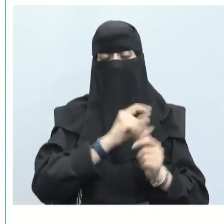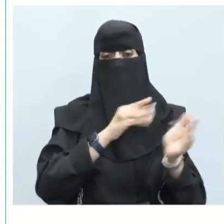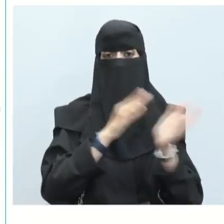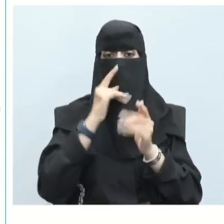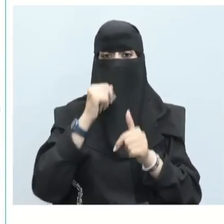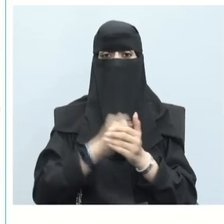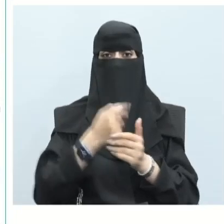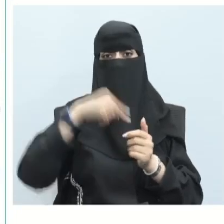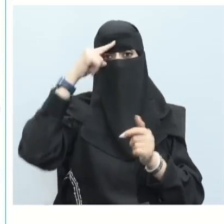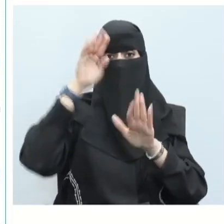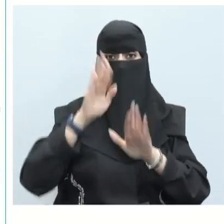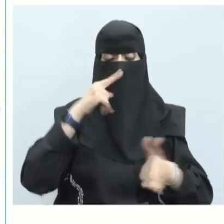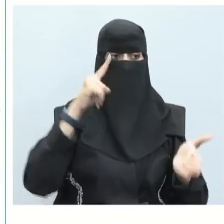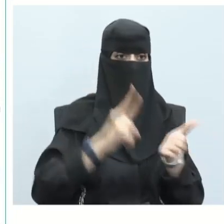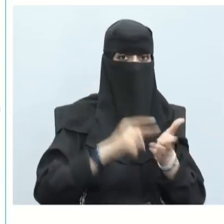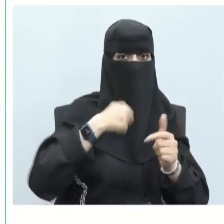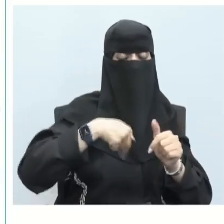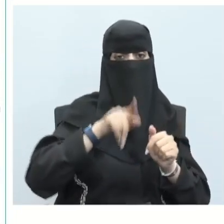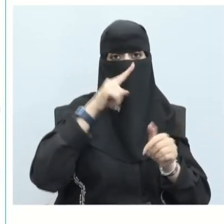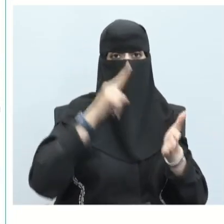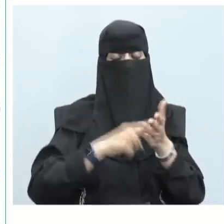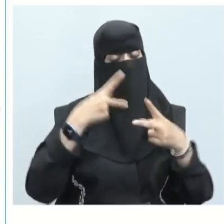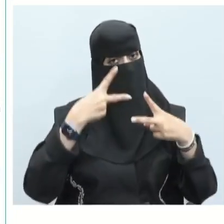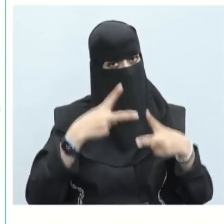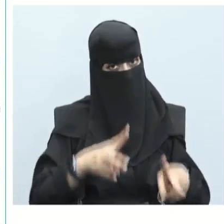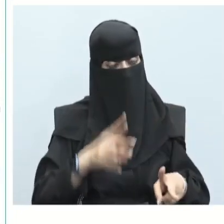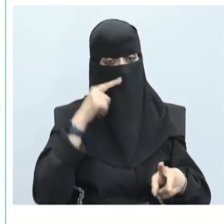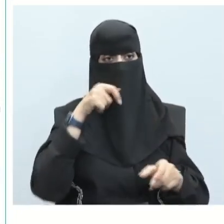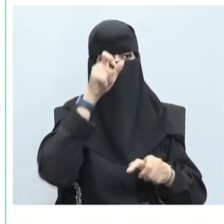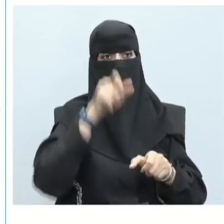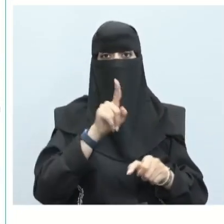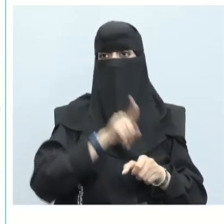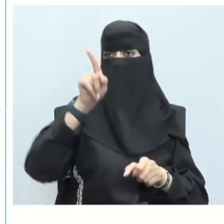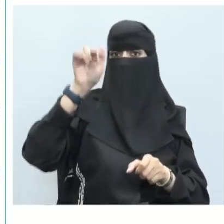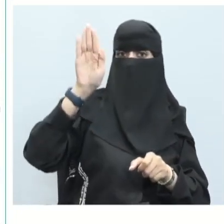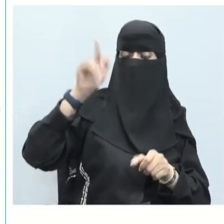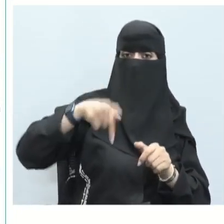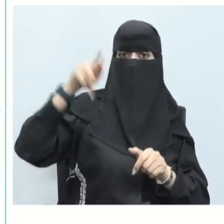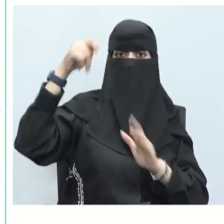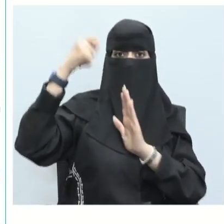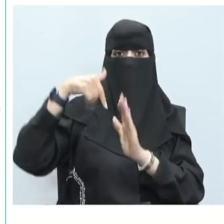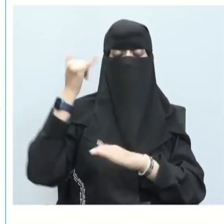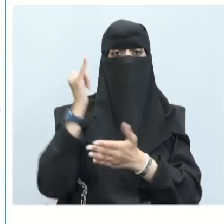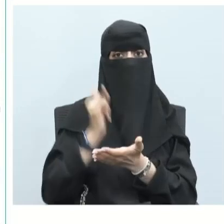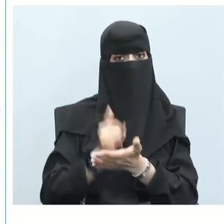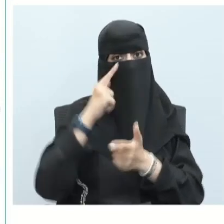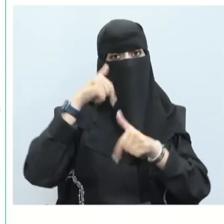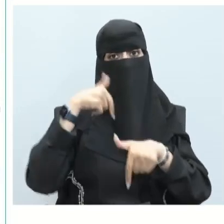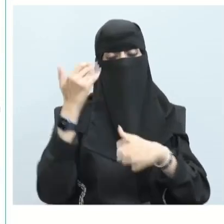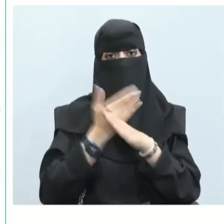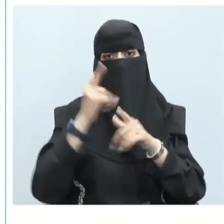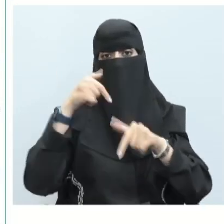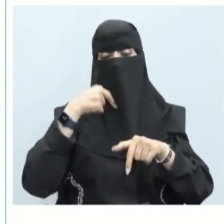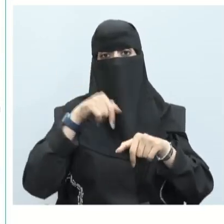توافق على اختيار المرشح سين لعضويه المجلس لانه مصاب بامراض مزمنه وفي وضع